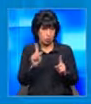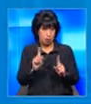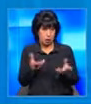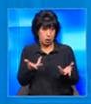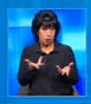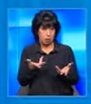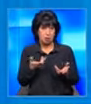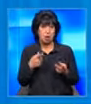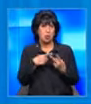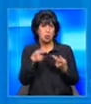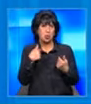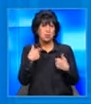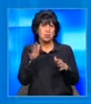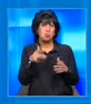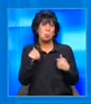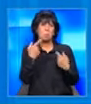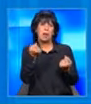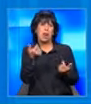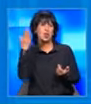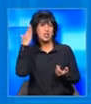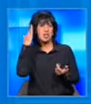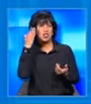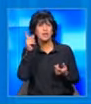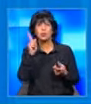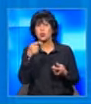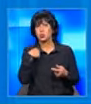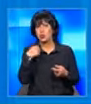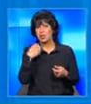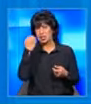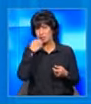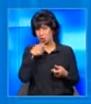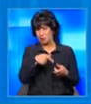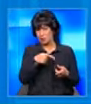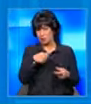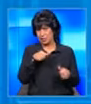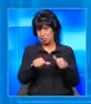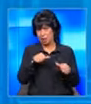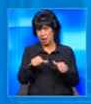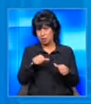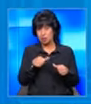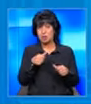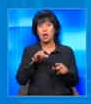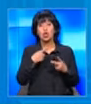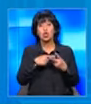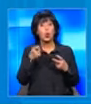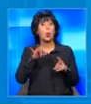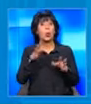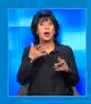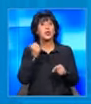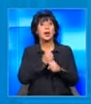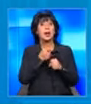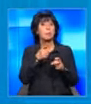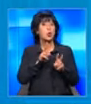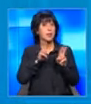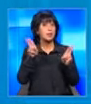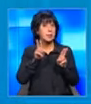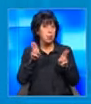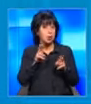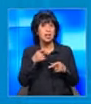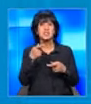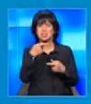ние сме много малко държави, които гласуваме с машина, вижте демокрациите. Обаче, когато ти работи демокрацията, ти не мислиш как да я променяш.